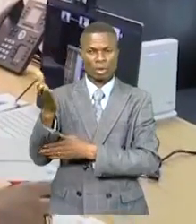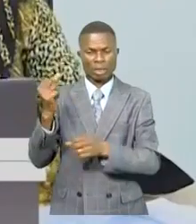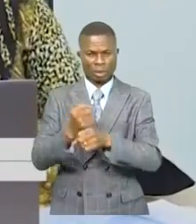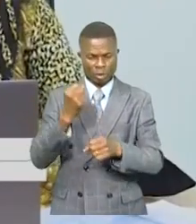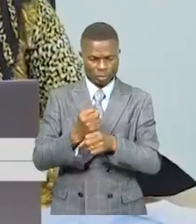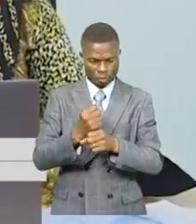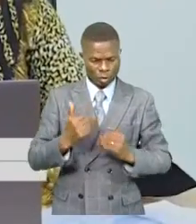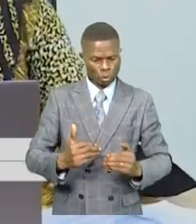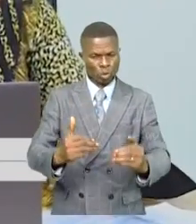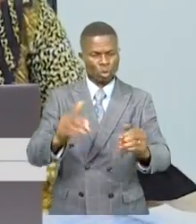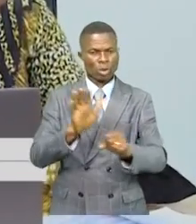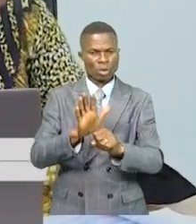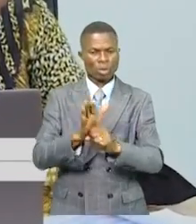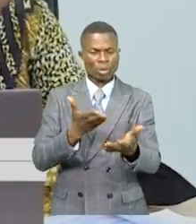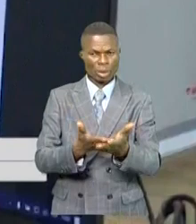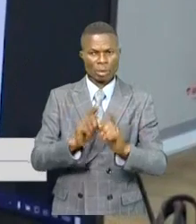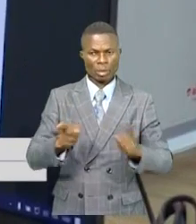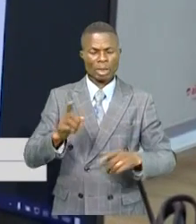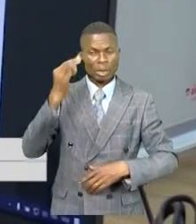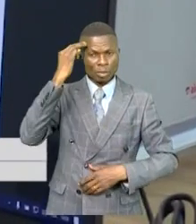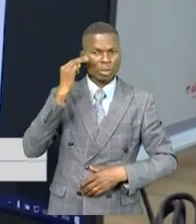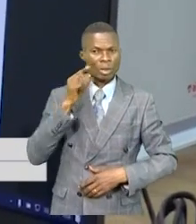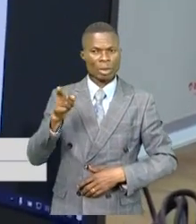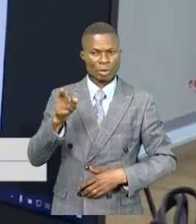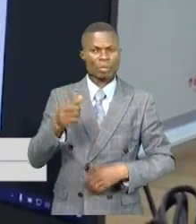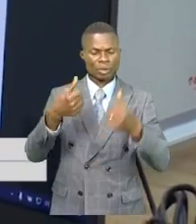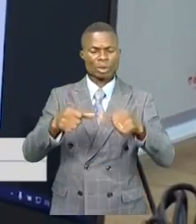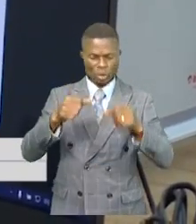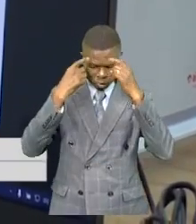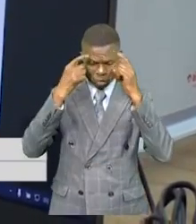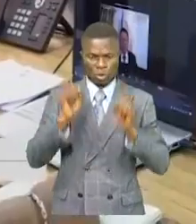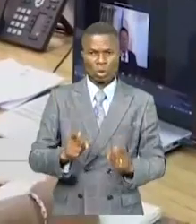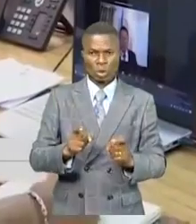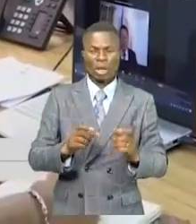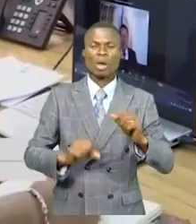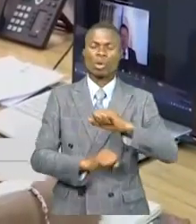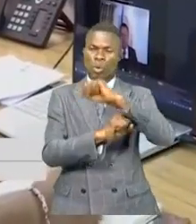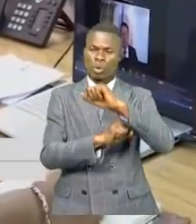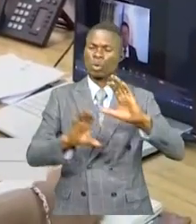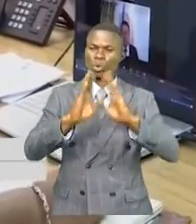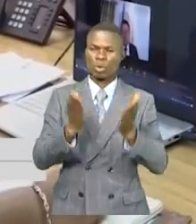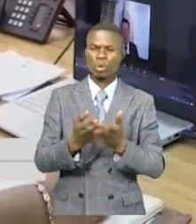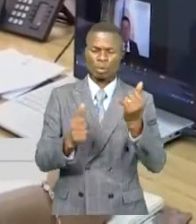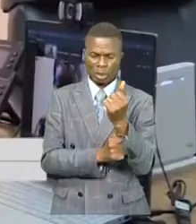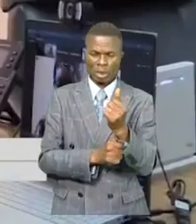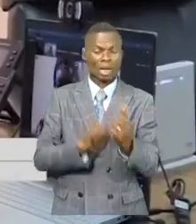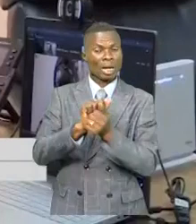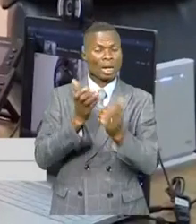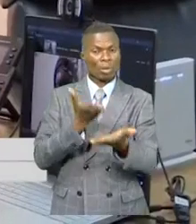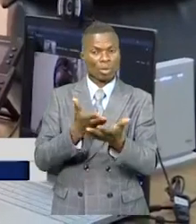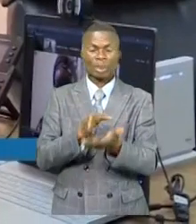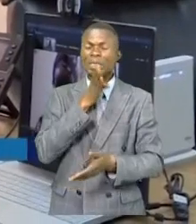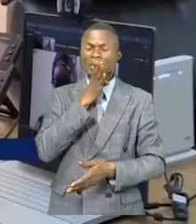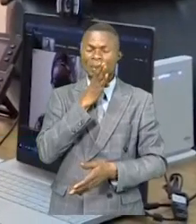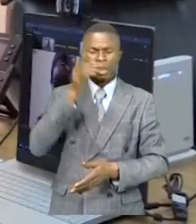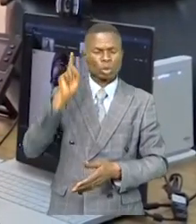à accomplir est immense. Cependant, Ndayalou-Séba demeure convaincu que, grâce à l'effort de tous, ce fléau qui n'a que trop